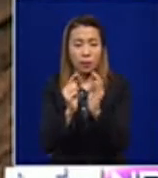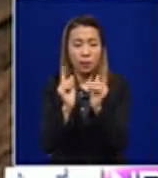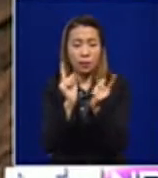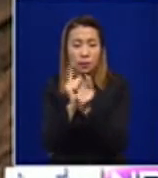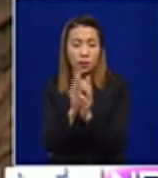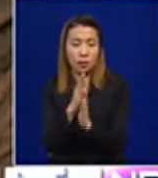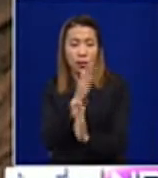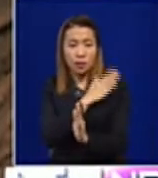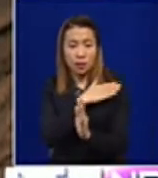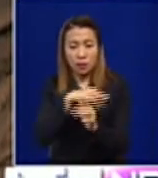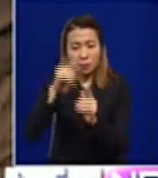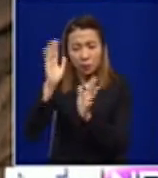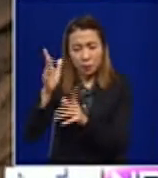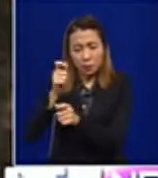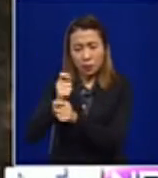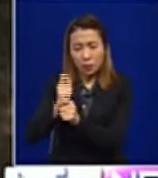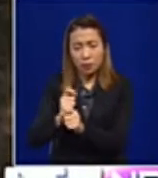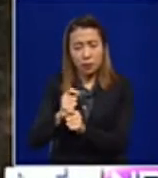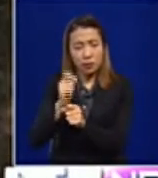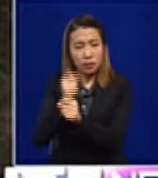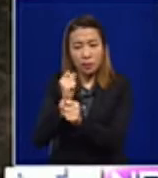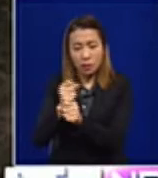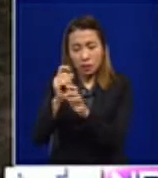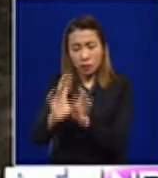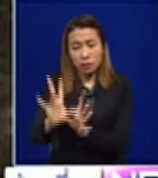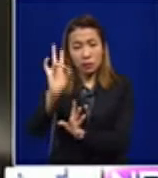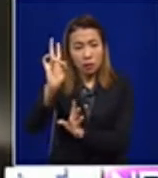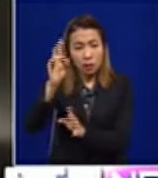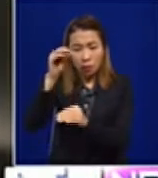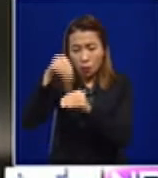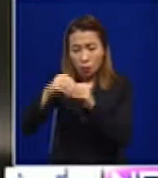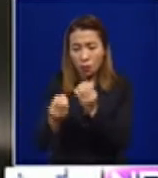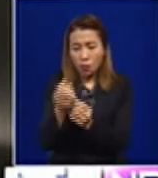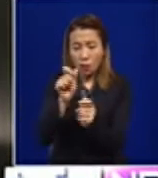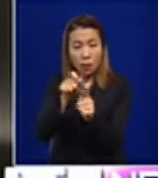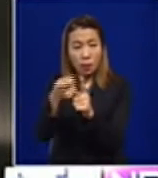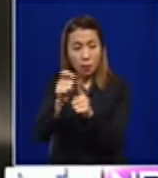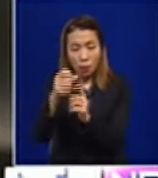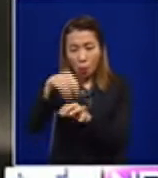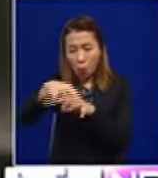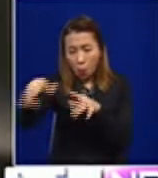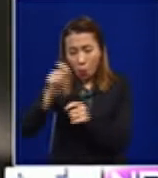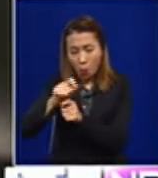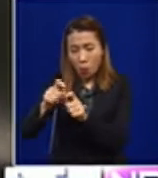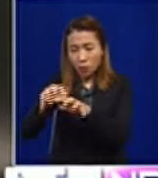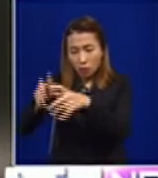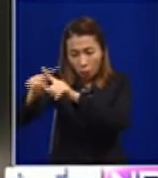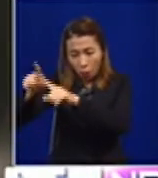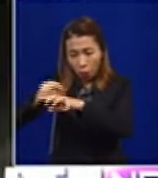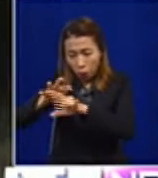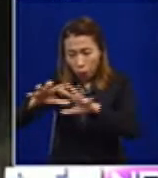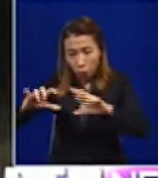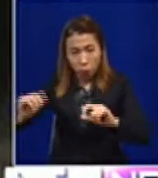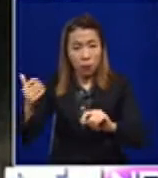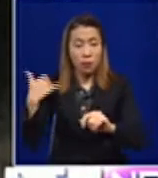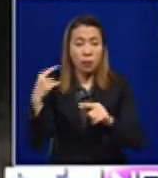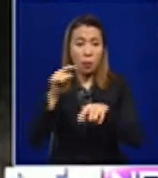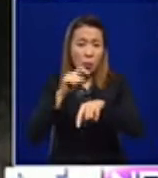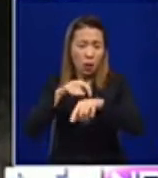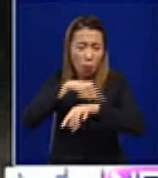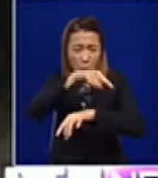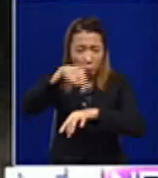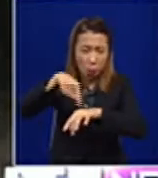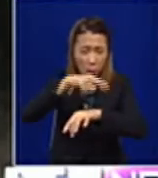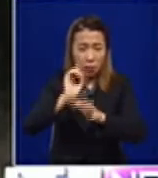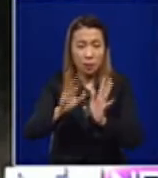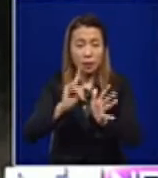หลังจากมีชาวบ้าน7คนจุดไฟเผาป่าข้าวโพดทำให้มีพื้นที่เสียหายกว่า18ไร่เจ้าหน้าที่ใช้เวลากว่า1